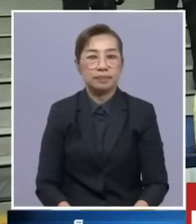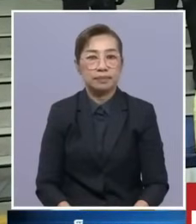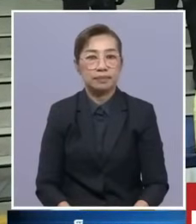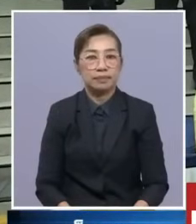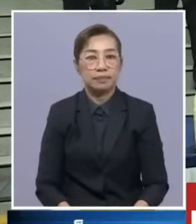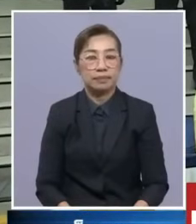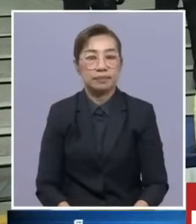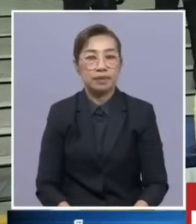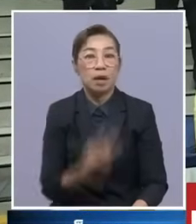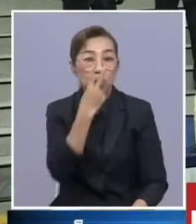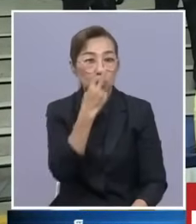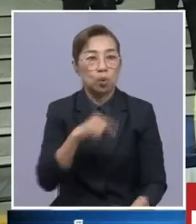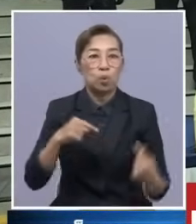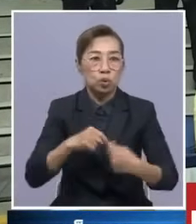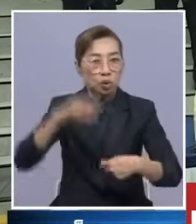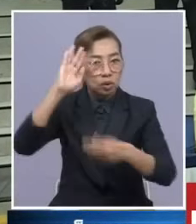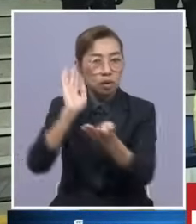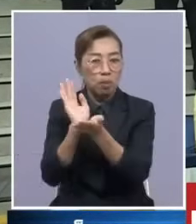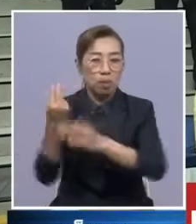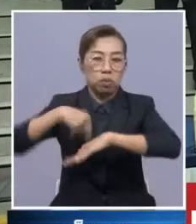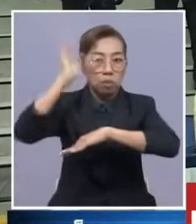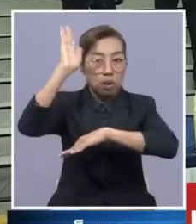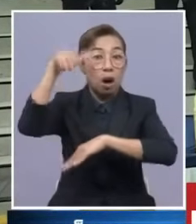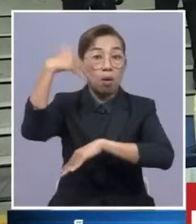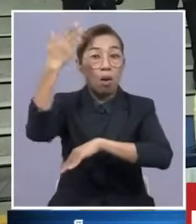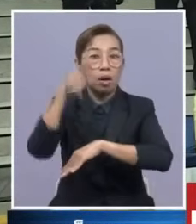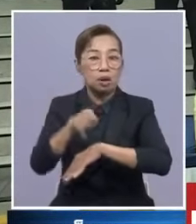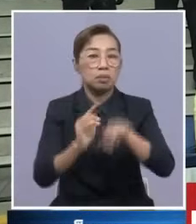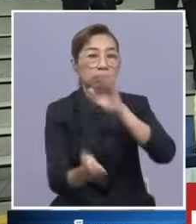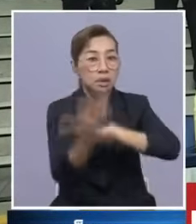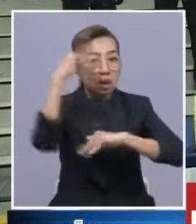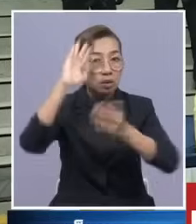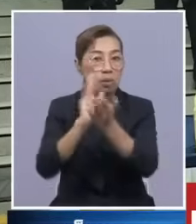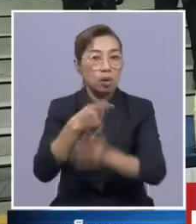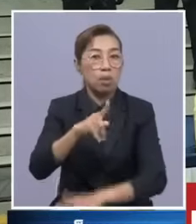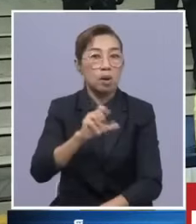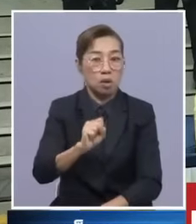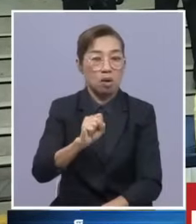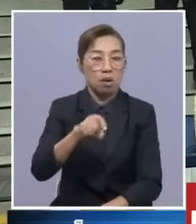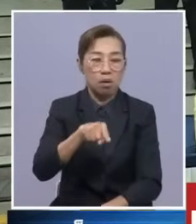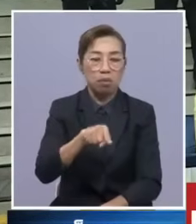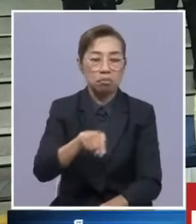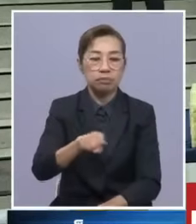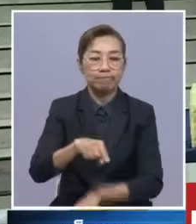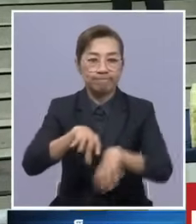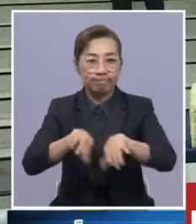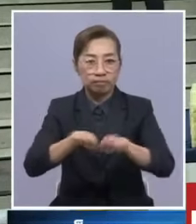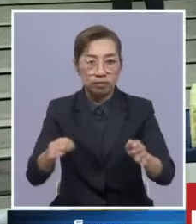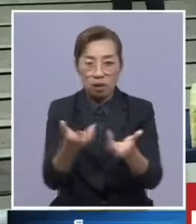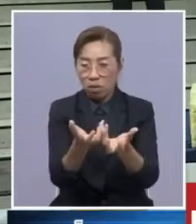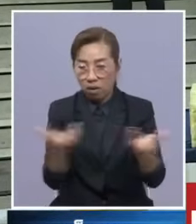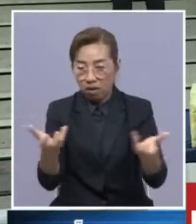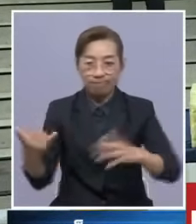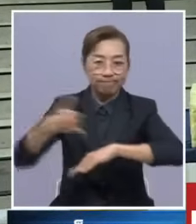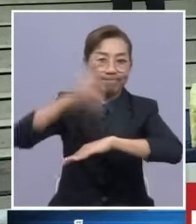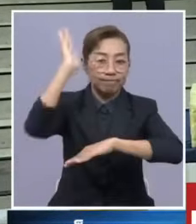เดี๋ยวเราไปดูการแถลงข่าวในวันนี้กันก่อนนะคะเพราะว่าเมื่อช่วงเช้าที่ผ่านมาเนี่ยทางกองบัญชาการตำรวจปราบปรามยาเสพติดนะคะก็ได้มีการแถลงข่าวโดย